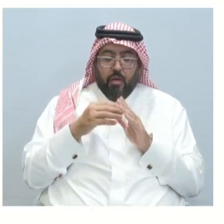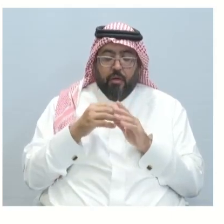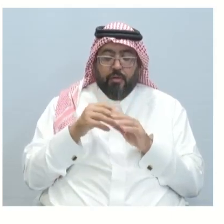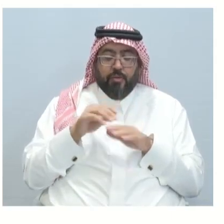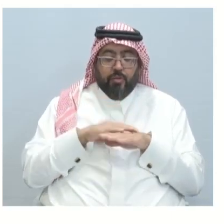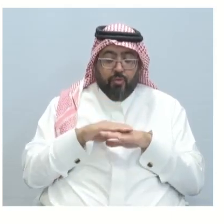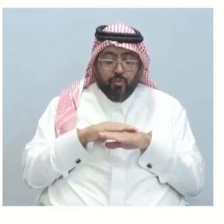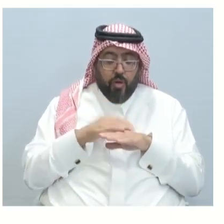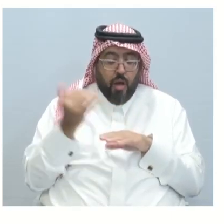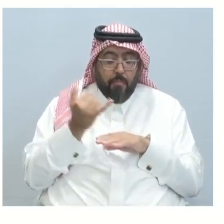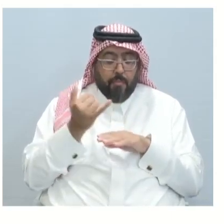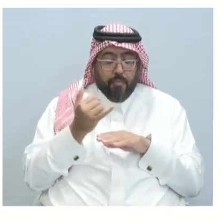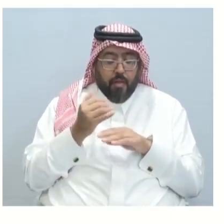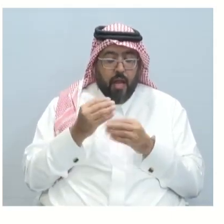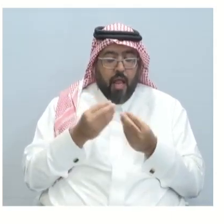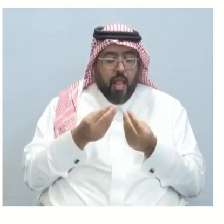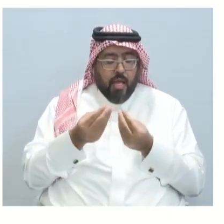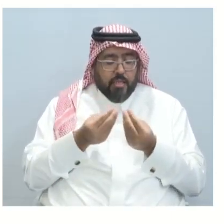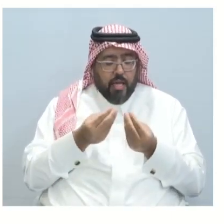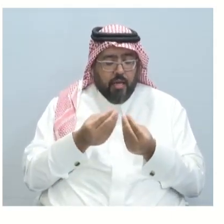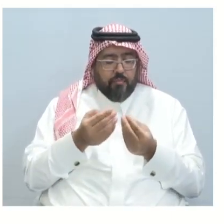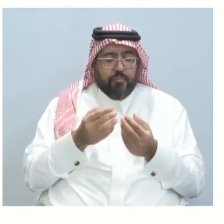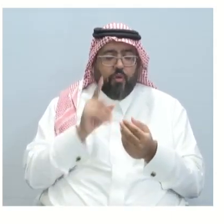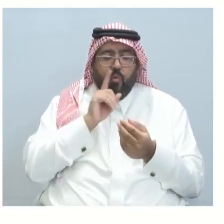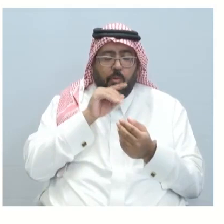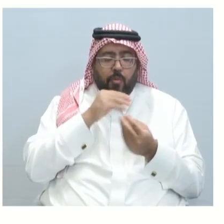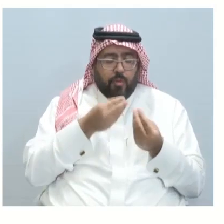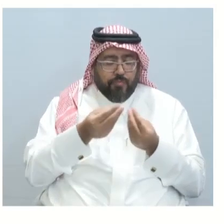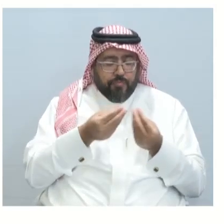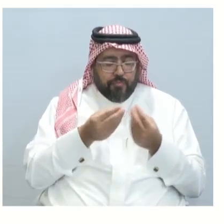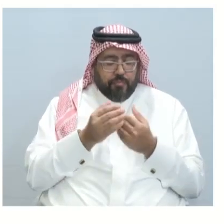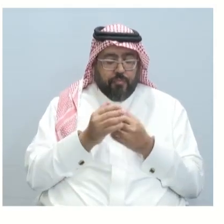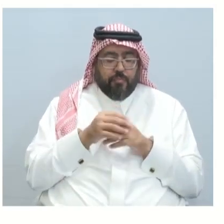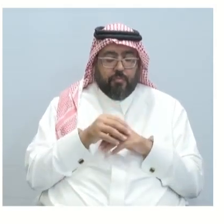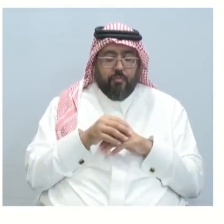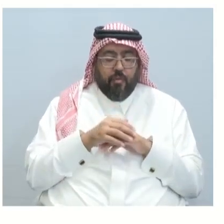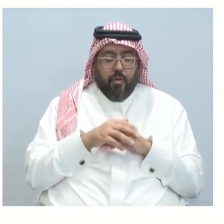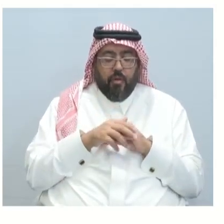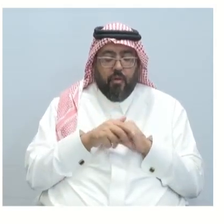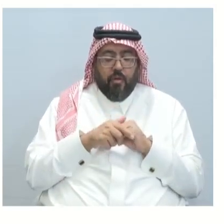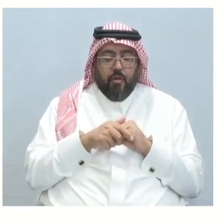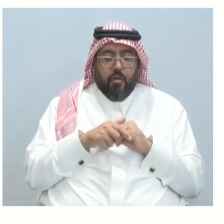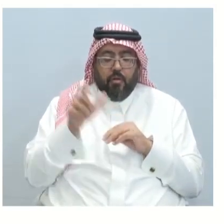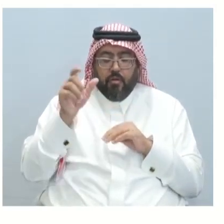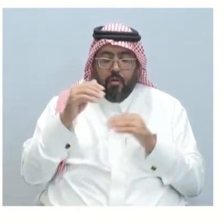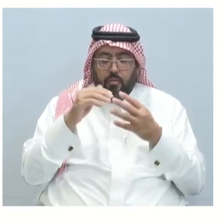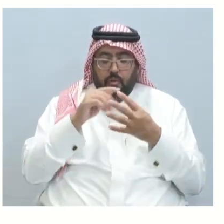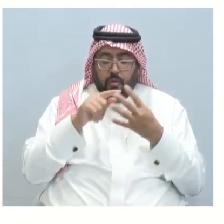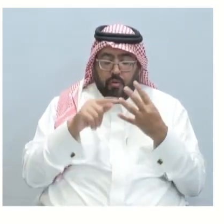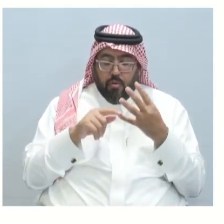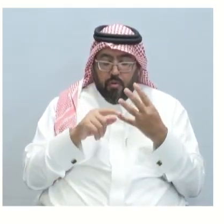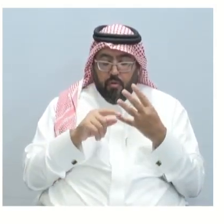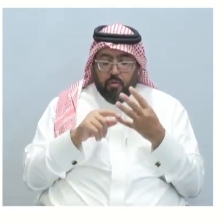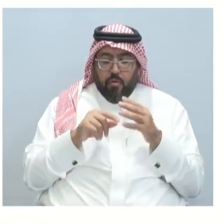سنشعر اهميه الاحسان للوالدين اهميه ان يحسن الانسان لوالديه فهذه العناصر الاربعه